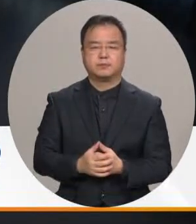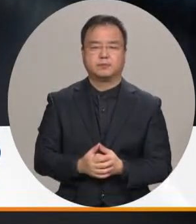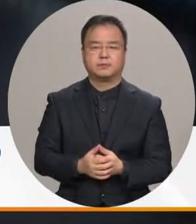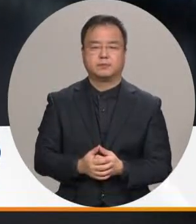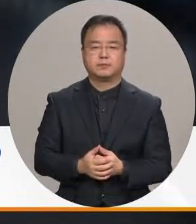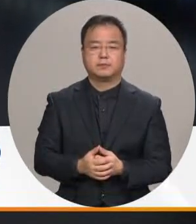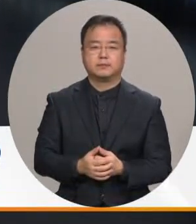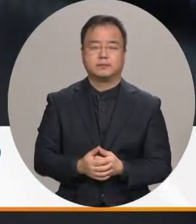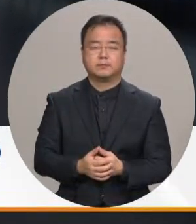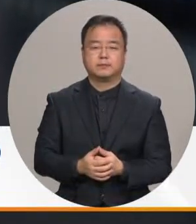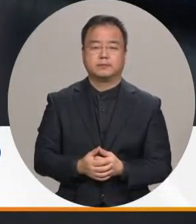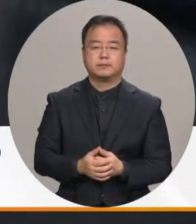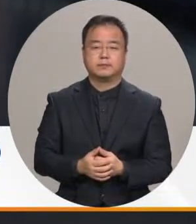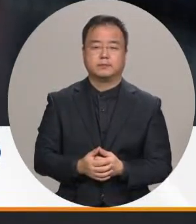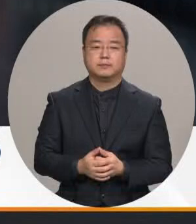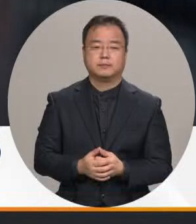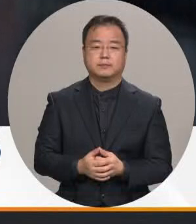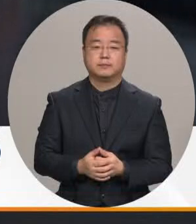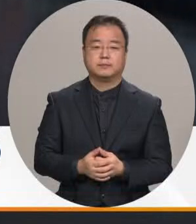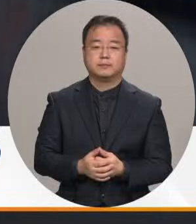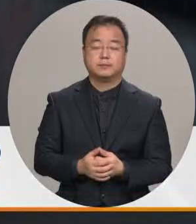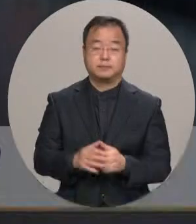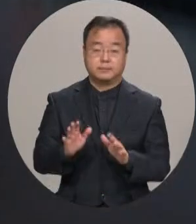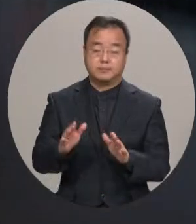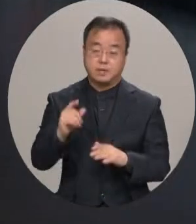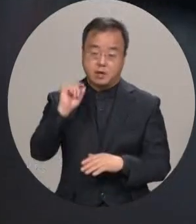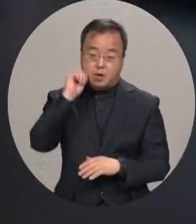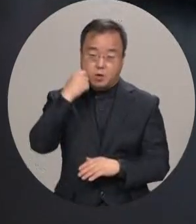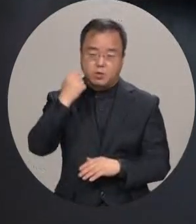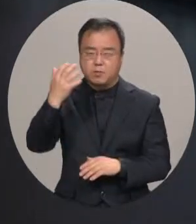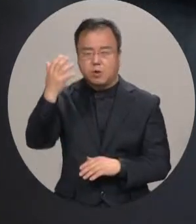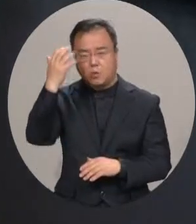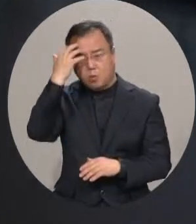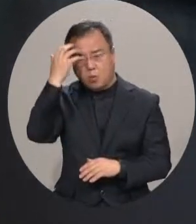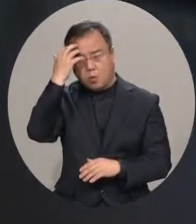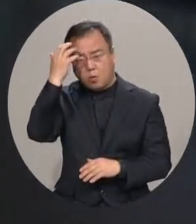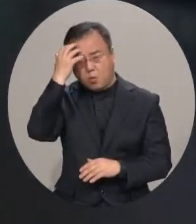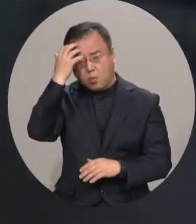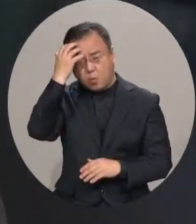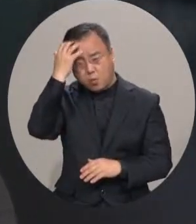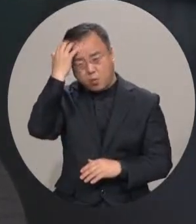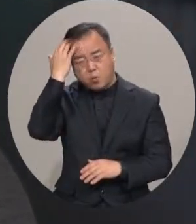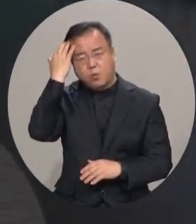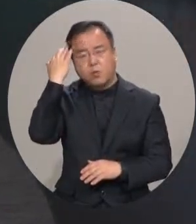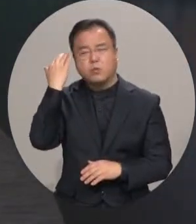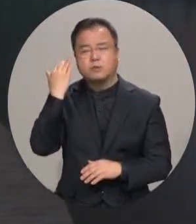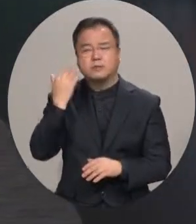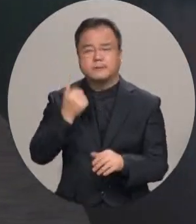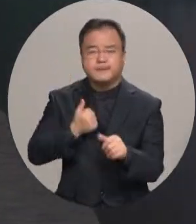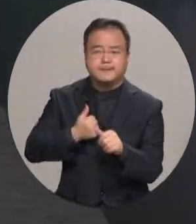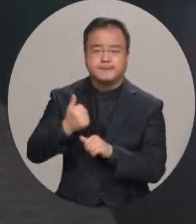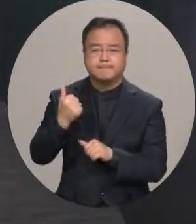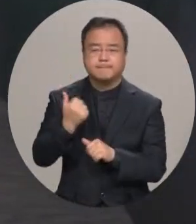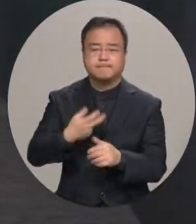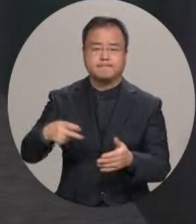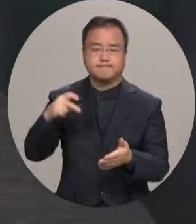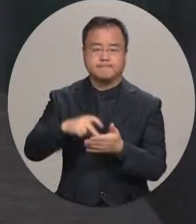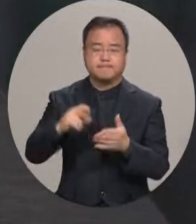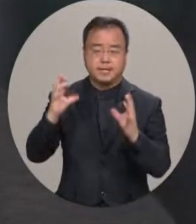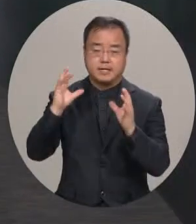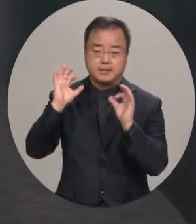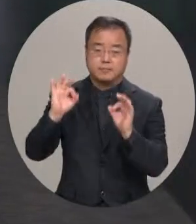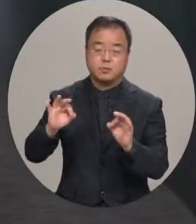모르는 상태입니다. 예, 그렇다면 그렇게 어려움과 이 고통을 딛고 성장한 아이들을 보면서 어떤 점을